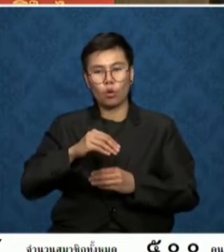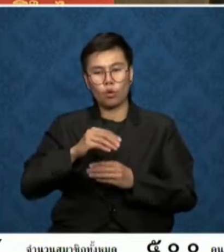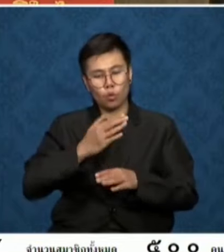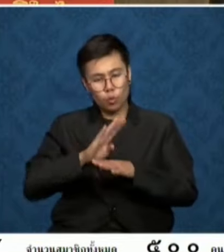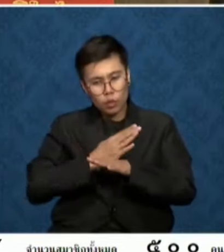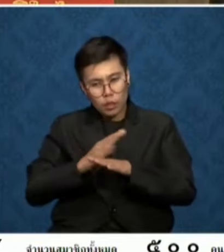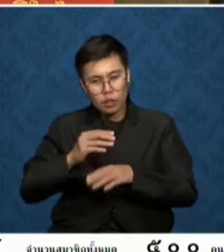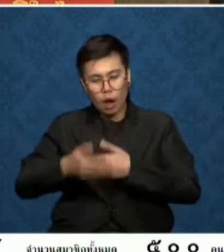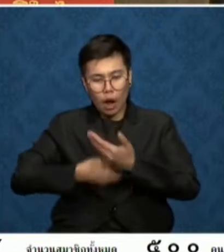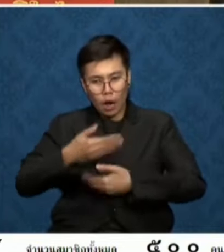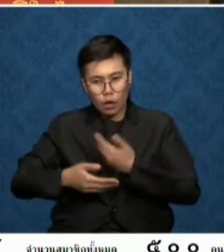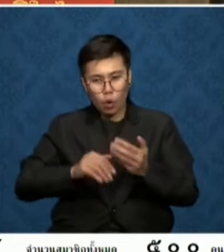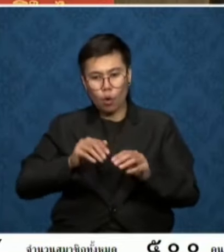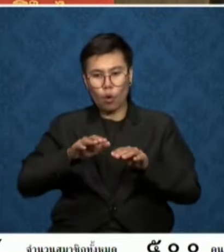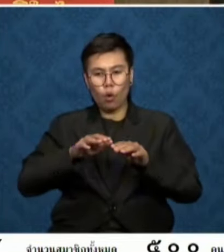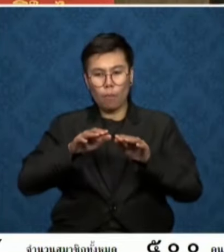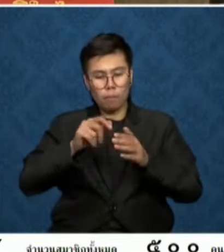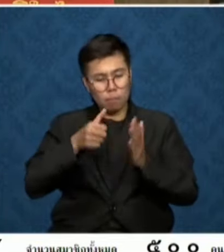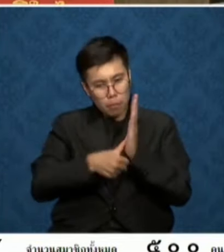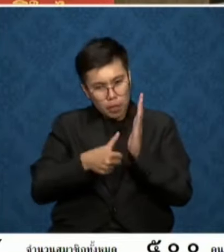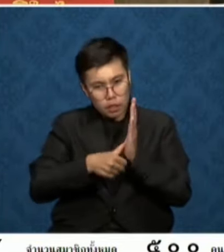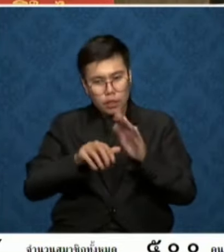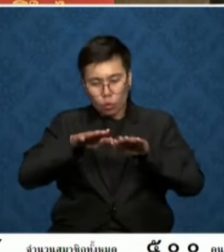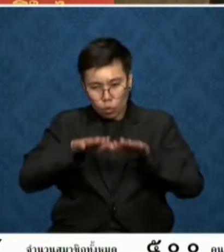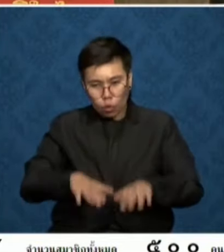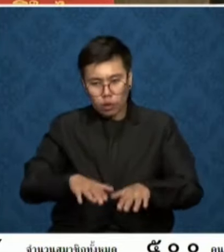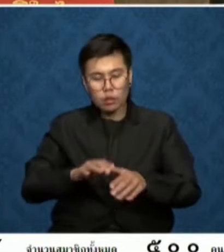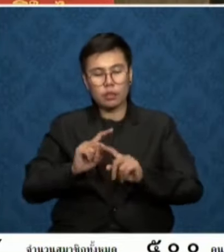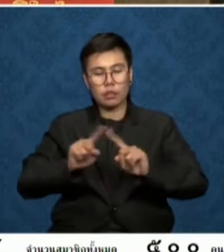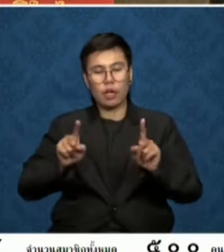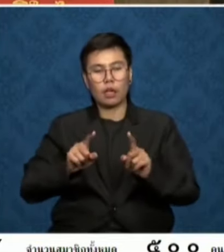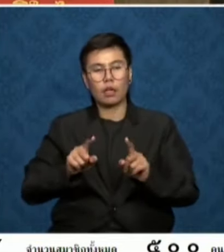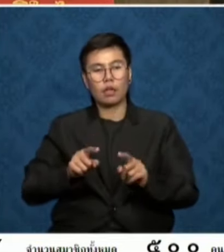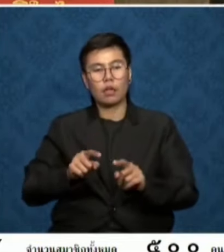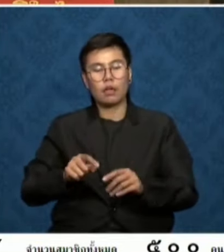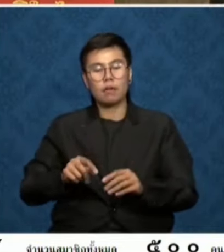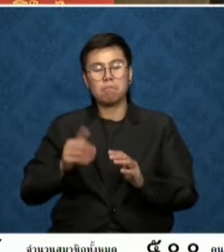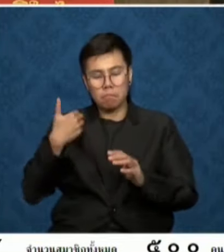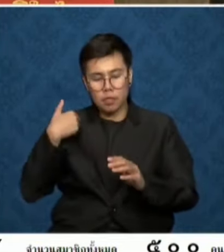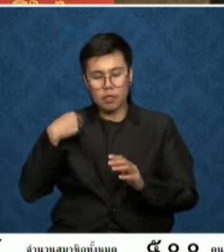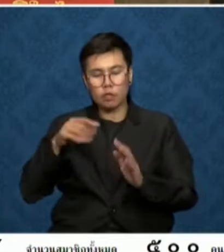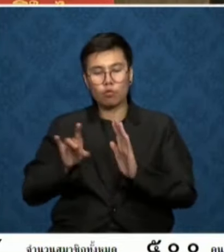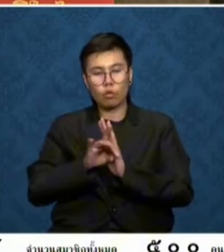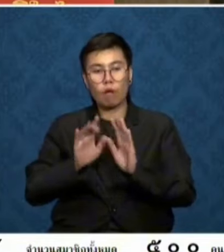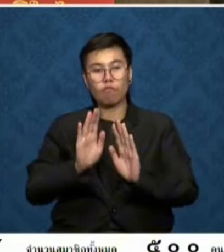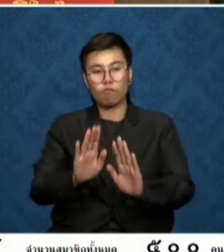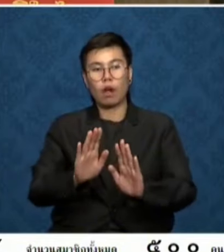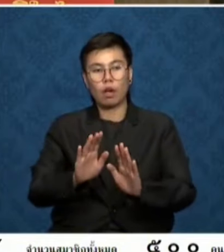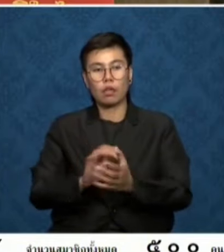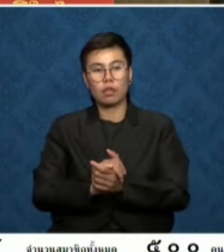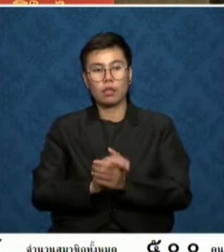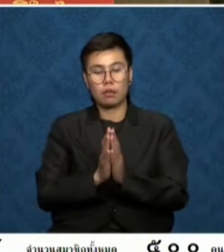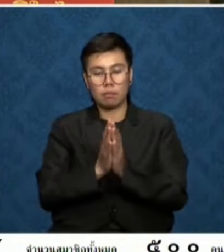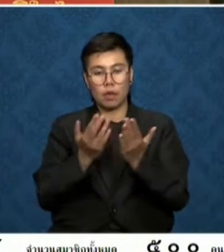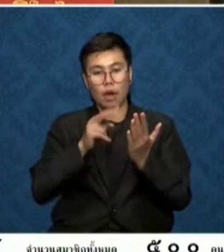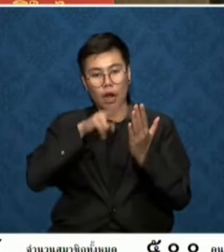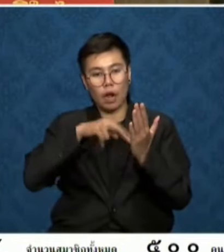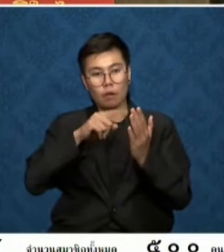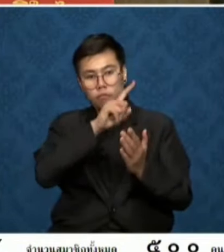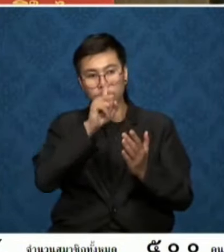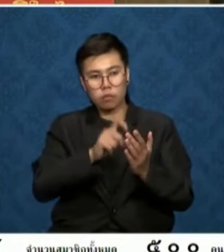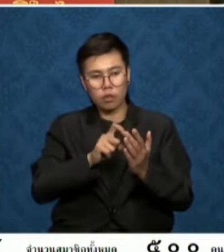ะเป็นเรื่องลดภาษีหรืออะไรก็แล้วแต่นะคะท่านประธานแต่สิ่งสุดท้ายค่ะดิฉันจะขอฝากค่ะฝากนะเพราะว่าตั้งแต่อ่านในประเด็นข้อสัง